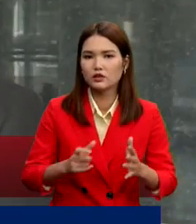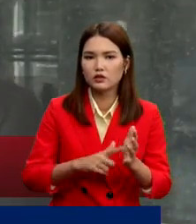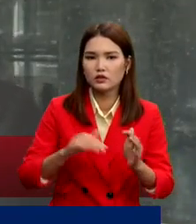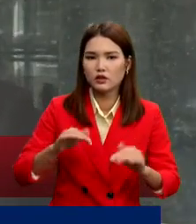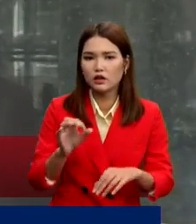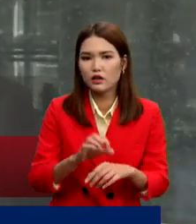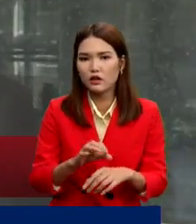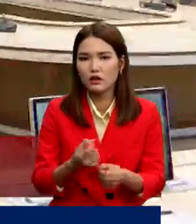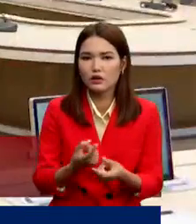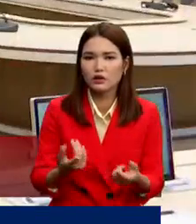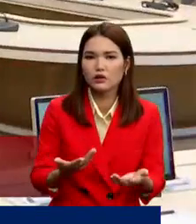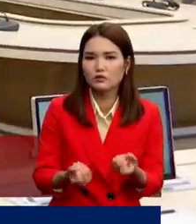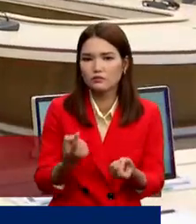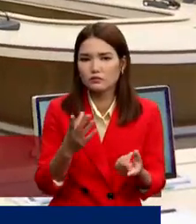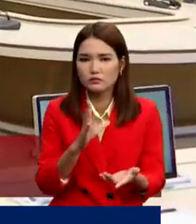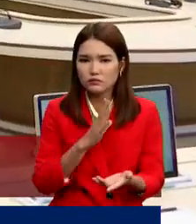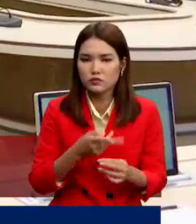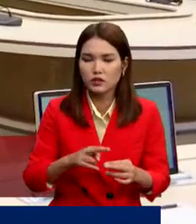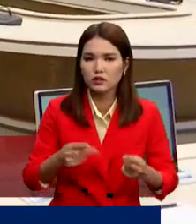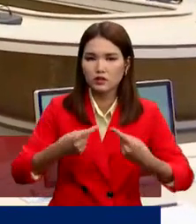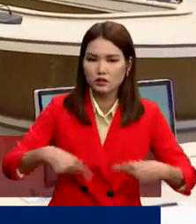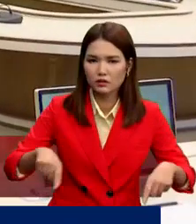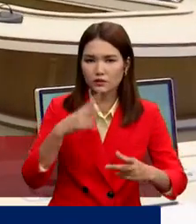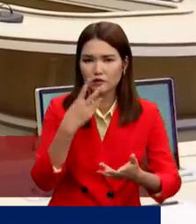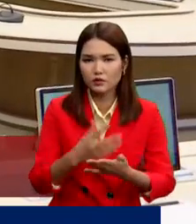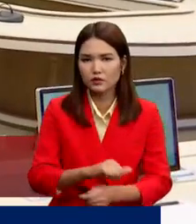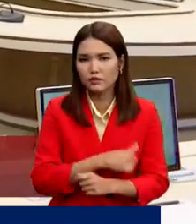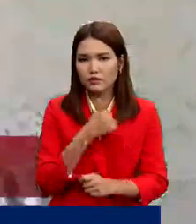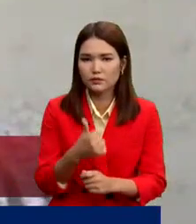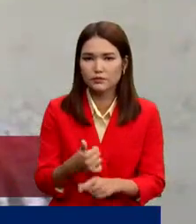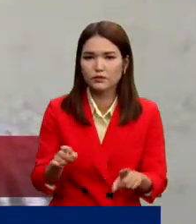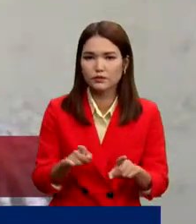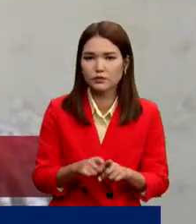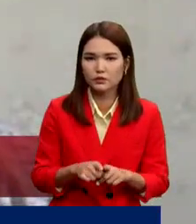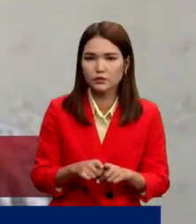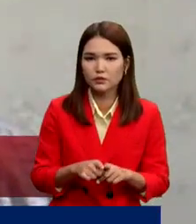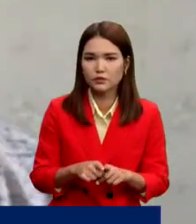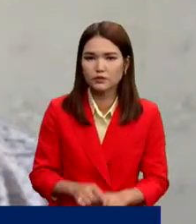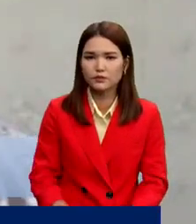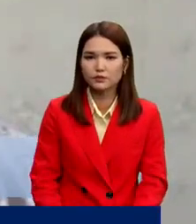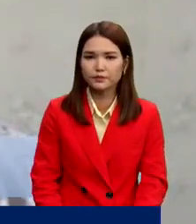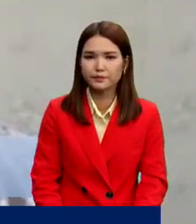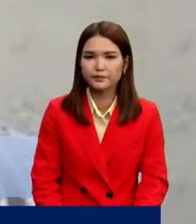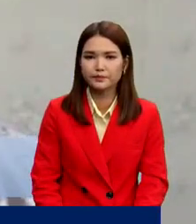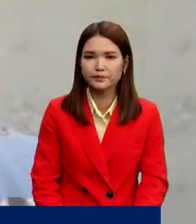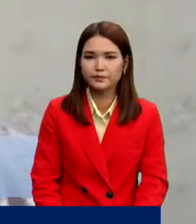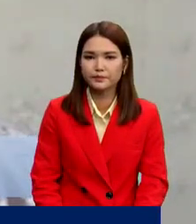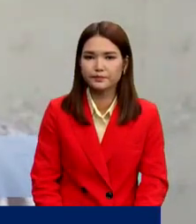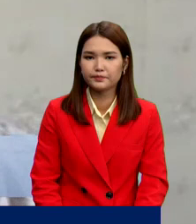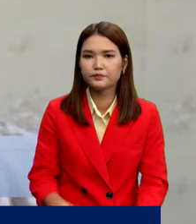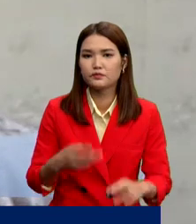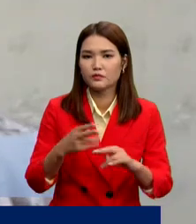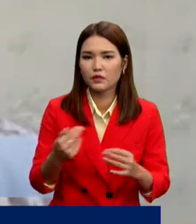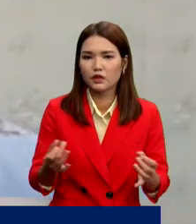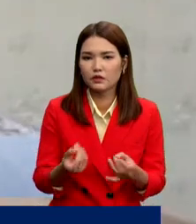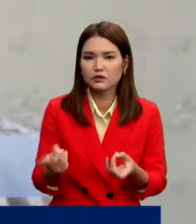жүр. Сөзінше, Қосановтан кейін комиссияның талабы күшейген. Президенттікке кандидат болу үшін адамда аурудың